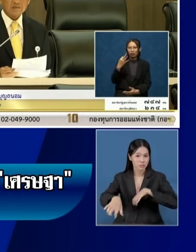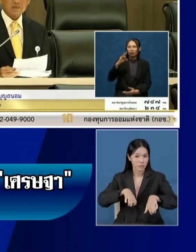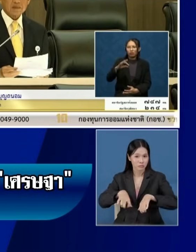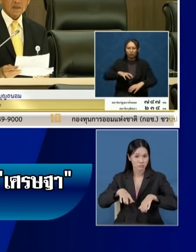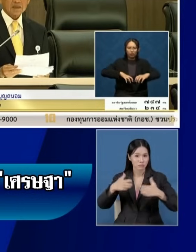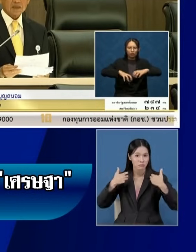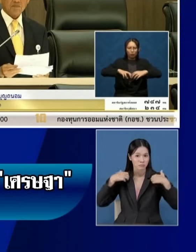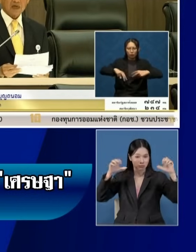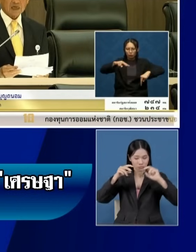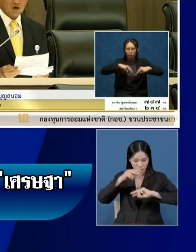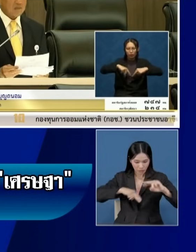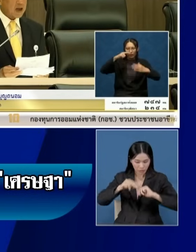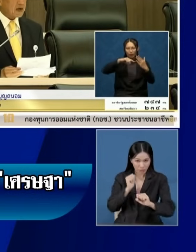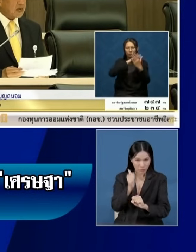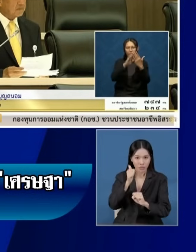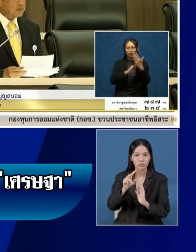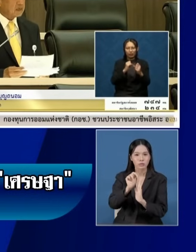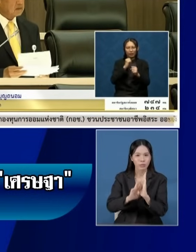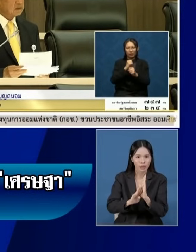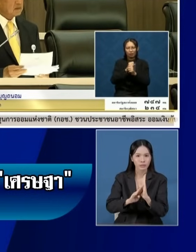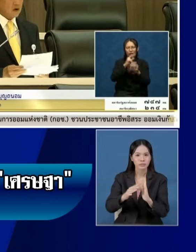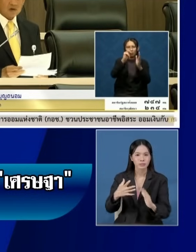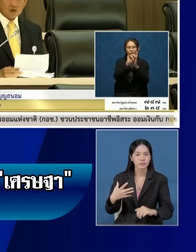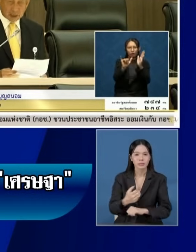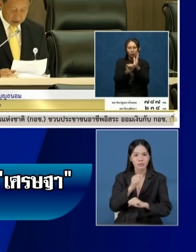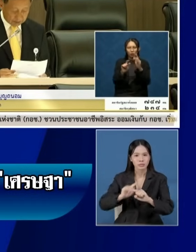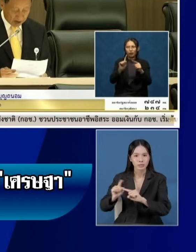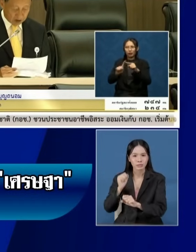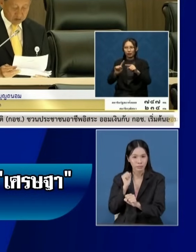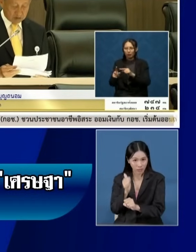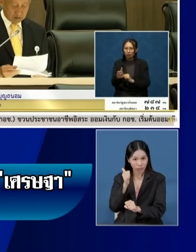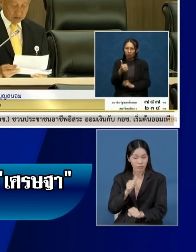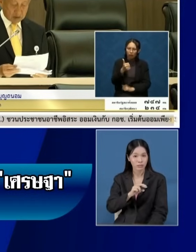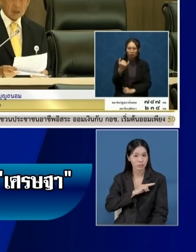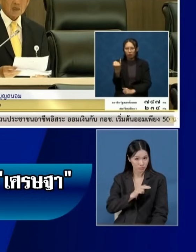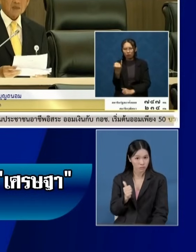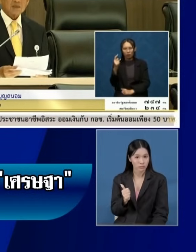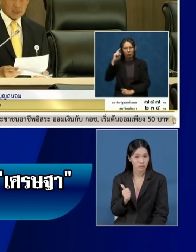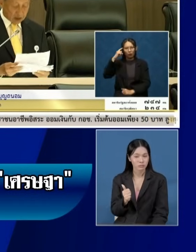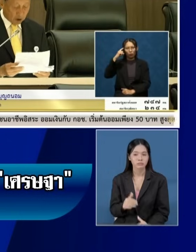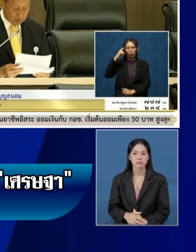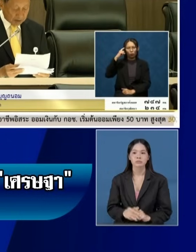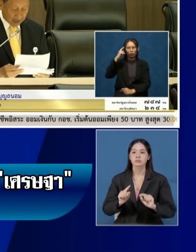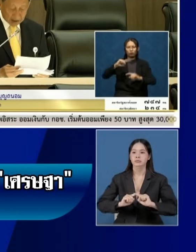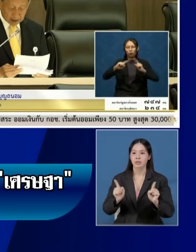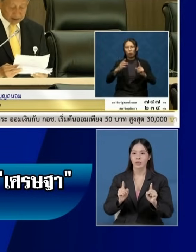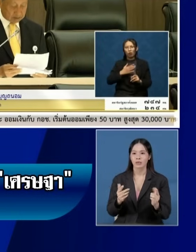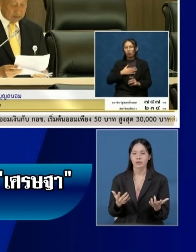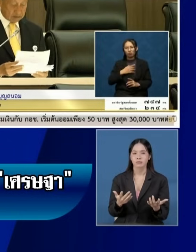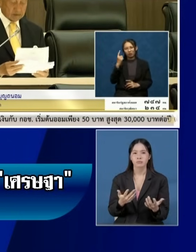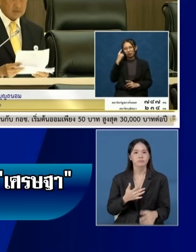ศดำเนินนโยบายพรรคการเมืองของตนเองหรือเปล่าแต่กับผมไม่มีท